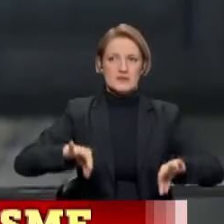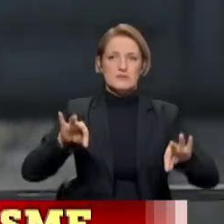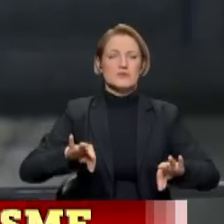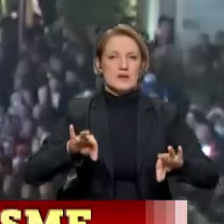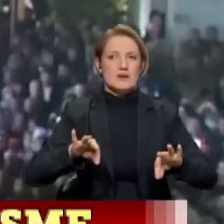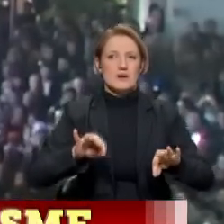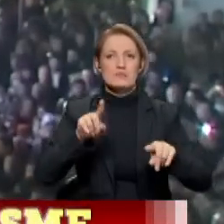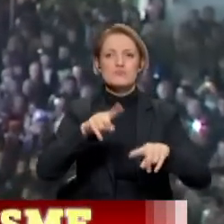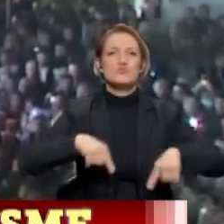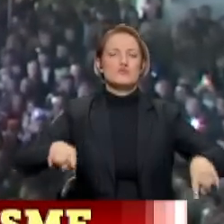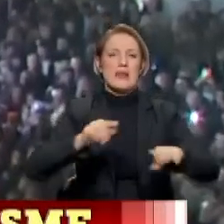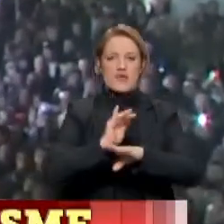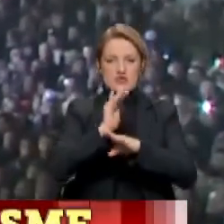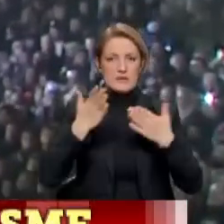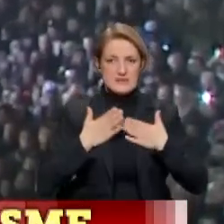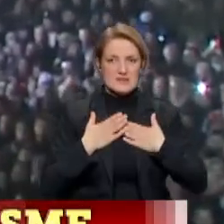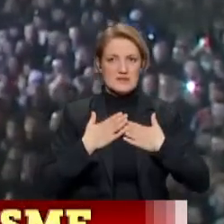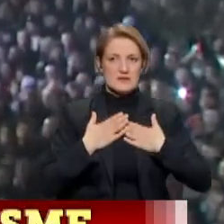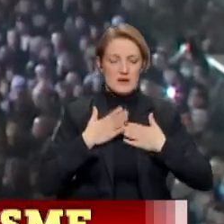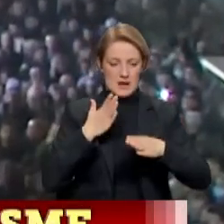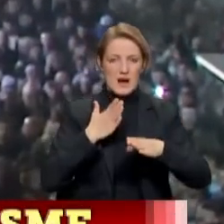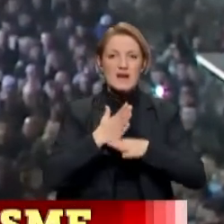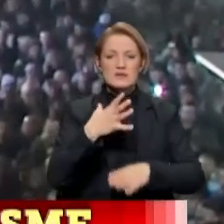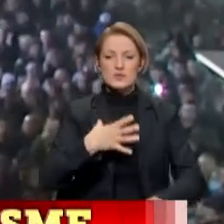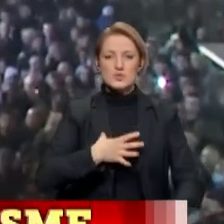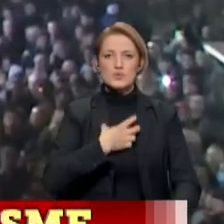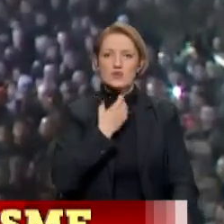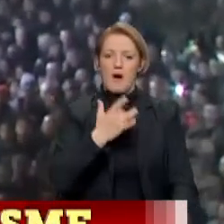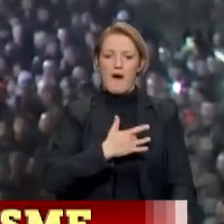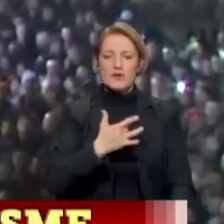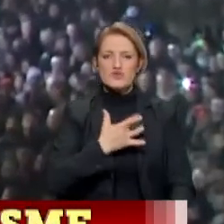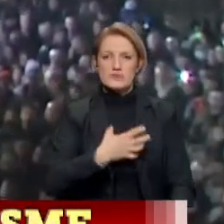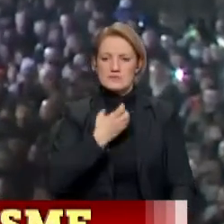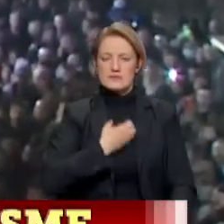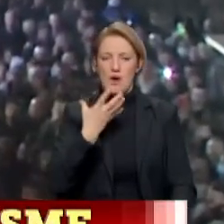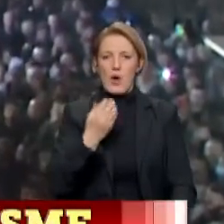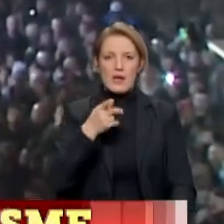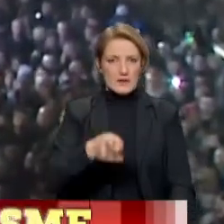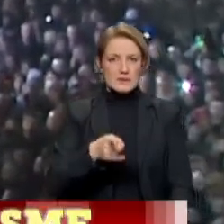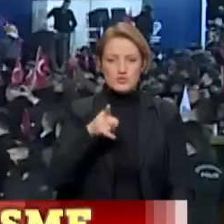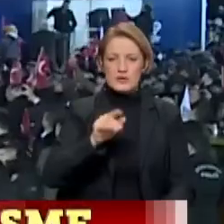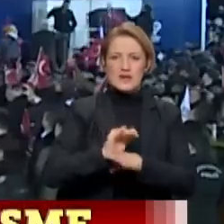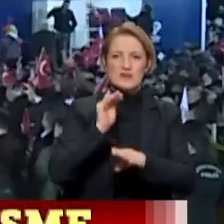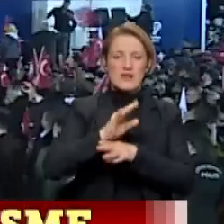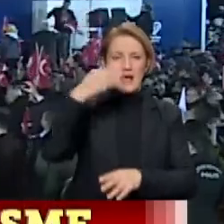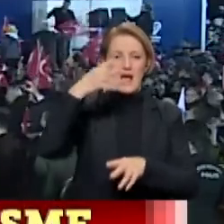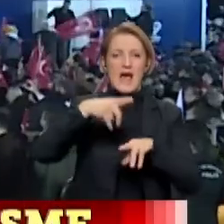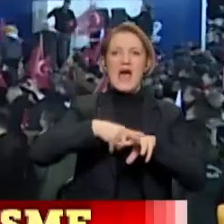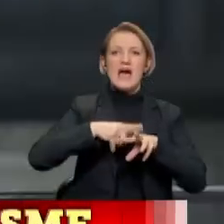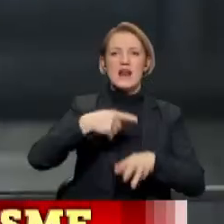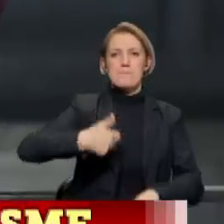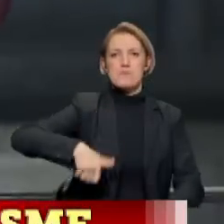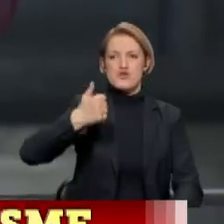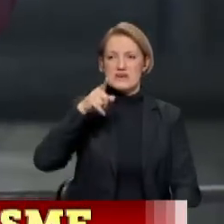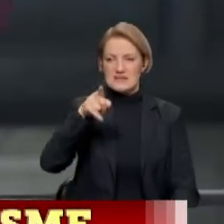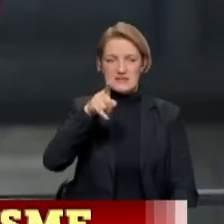Şimdi buradan bunları yaşadık biz. Asıl acı olanı bunları yaşayanların Ekrem Başkan'a